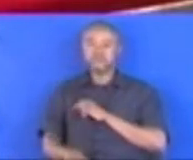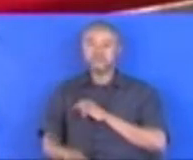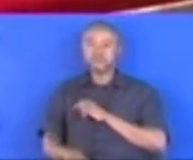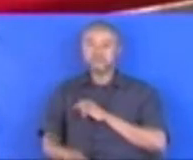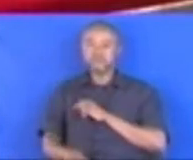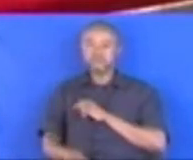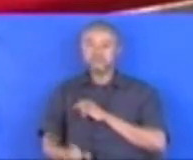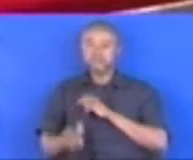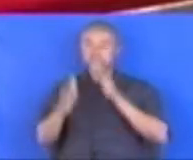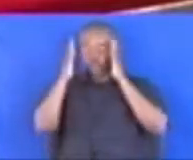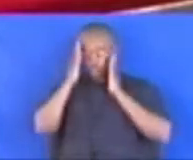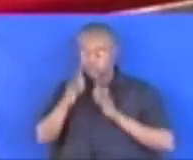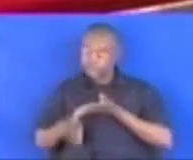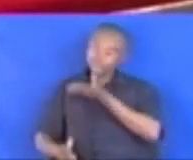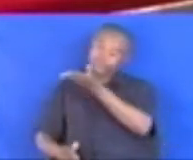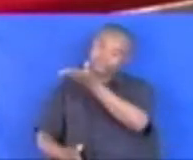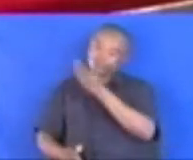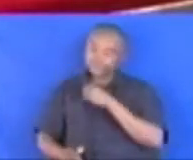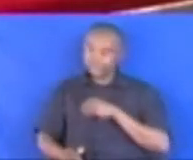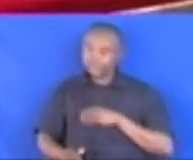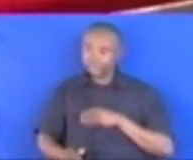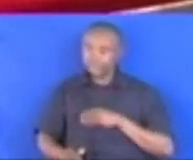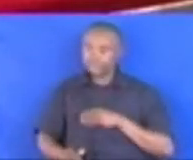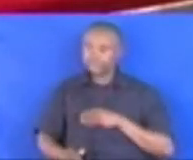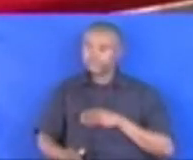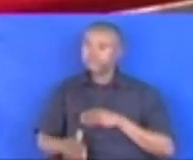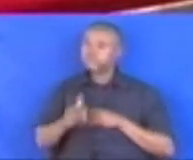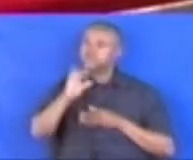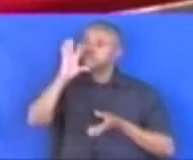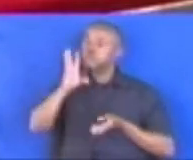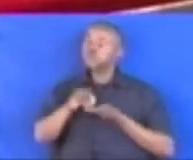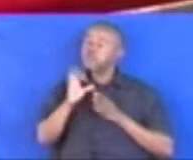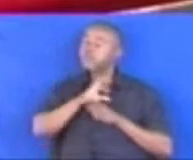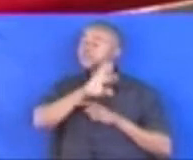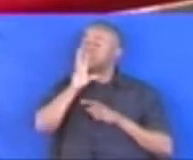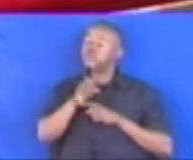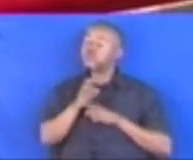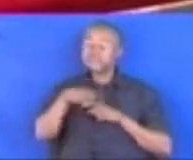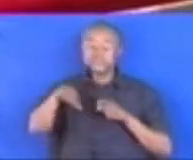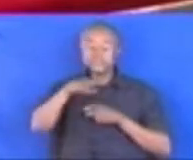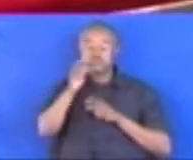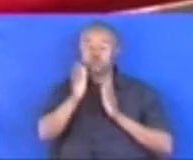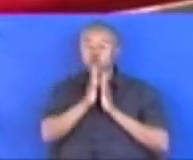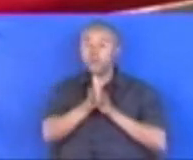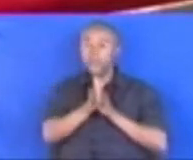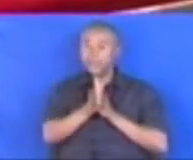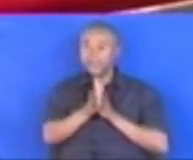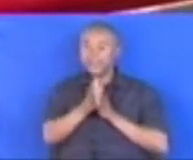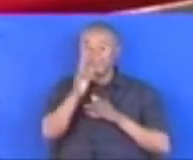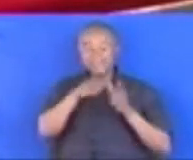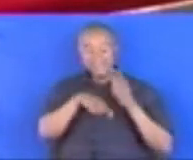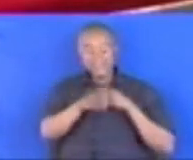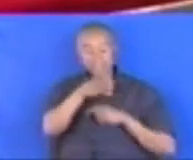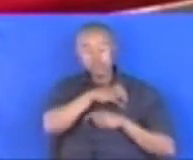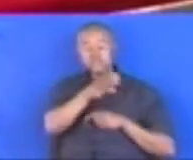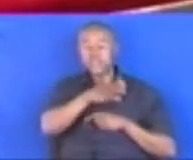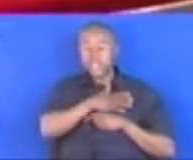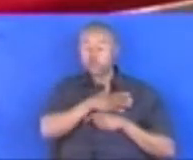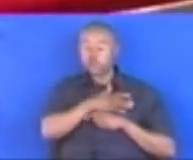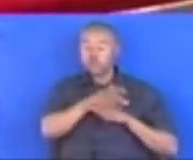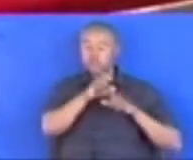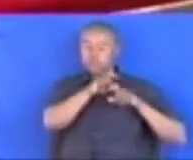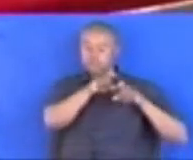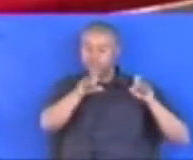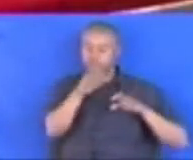43,625,929,000. Mheshimiwa Naibu Spika, jumla ya fedha zote tunazoziomba wizara yangu kwa mafungu yote mawili